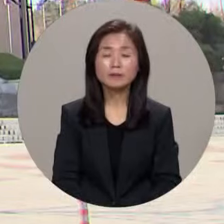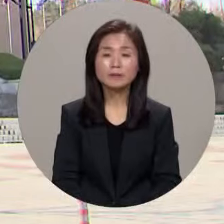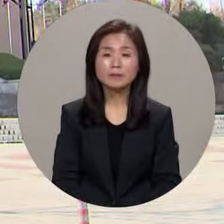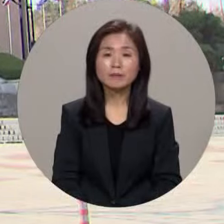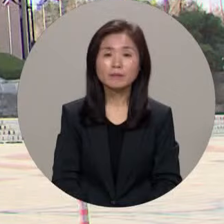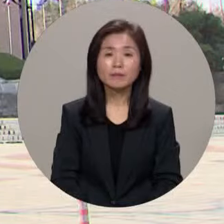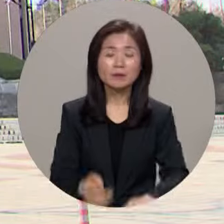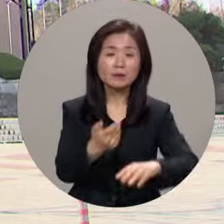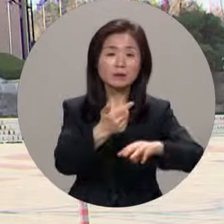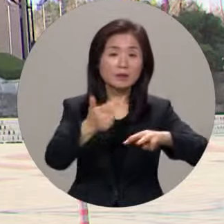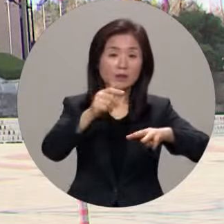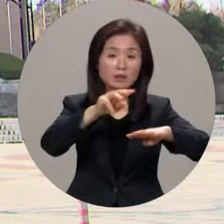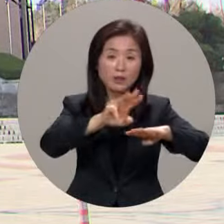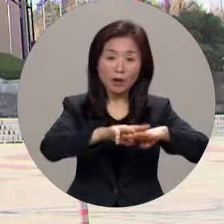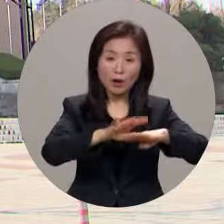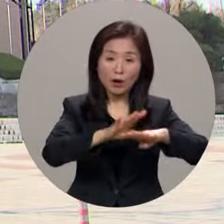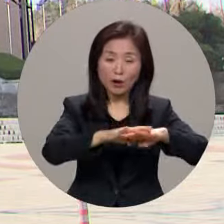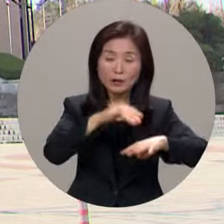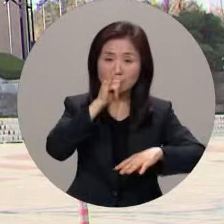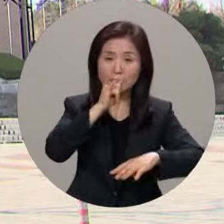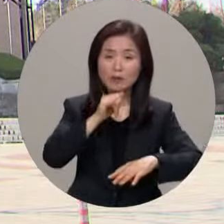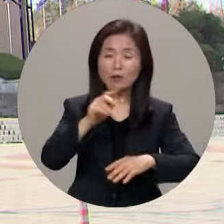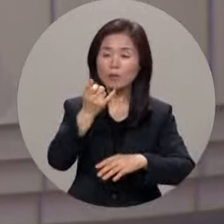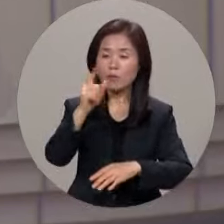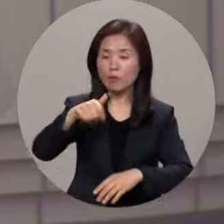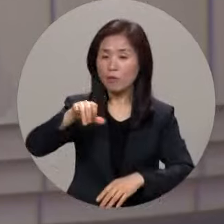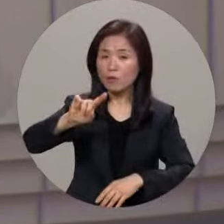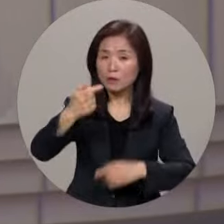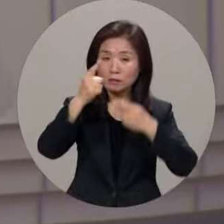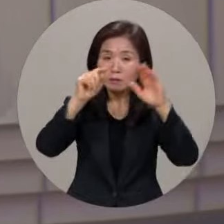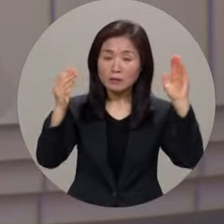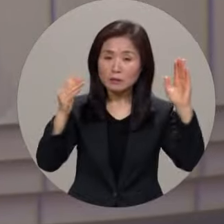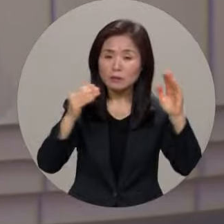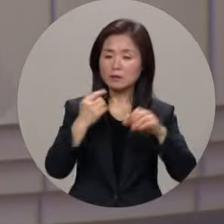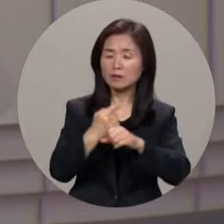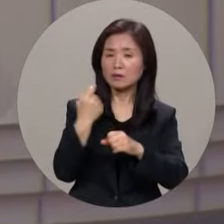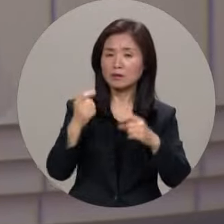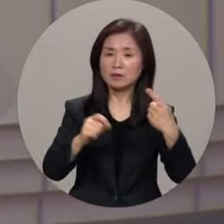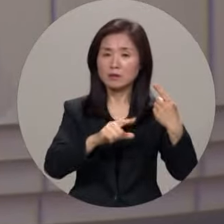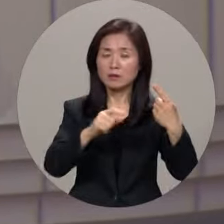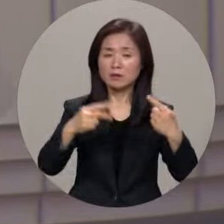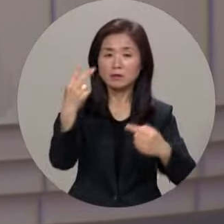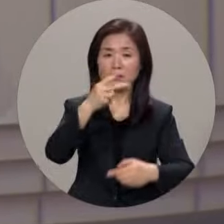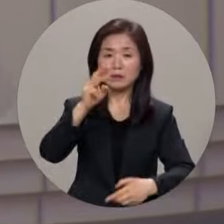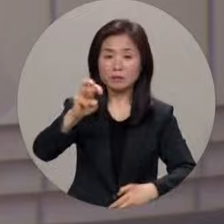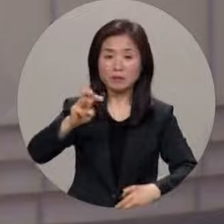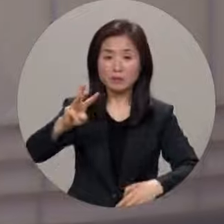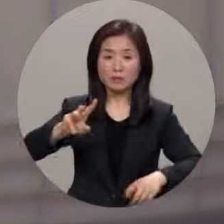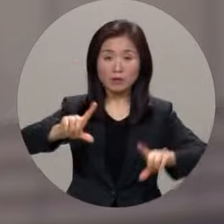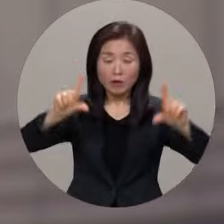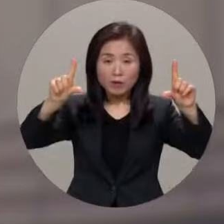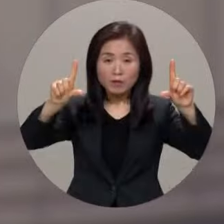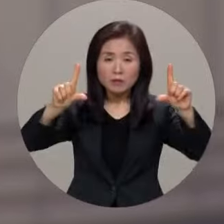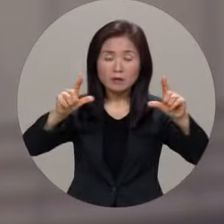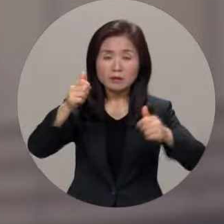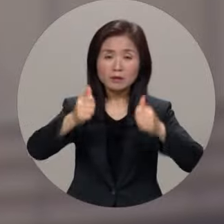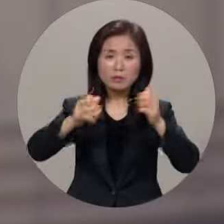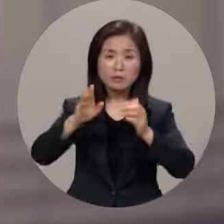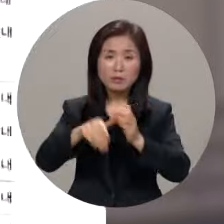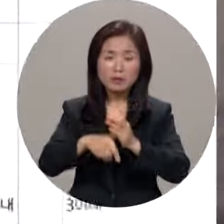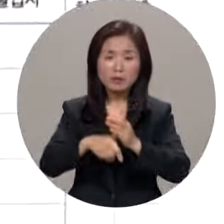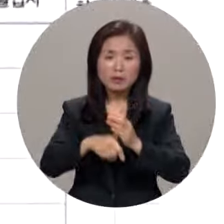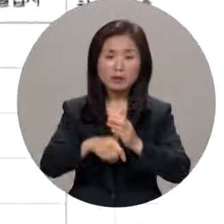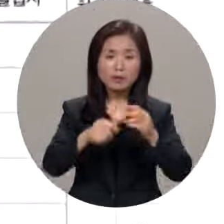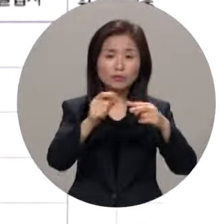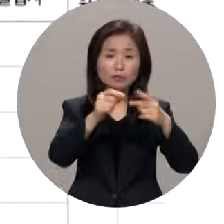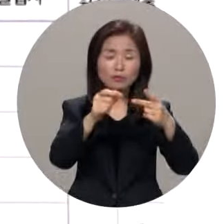대전에 위치한 모건대학교 지난해 1월 년도 정시 모집을 치르던 중 두 개 전형의 모집 인원을